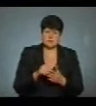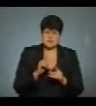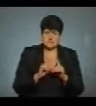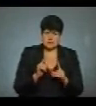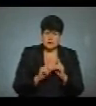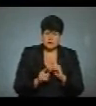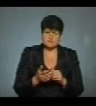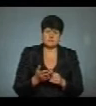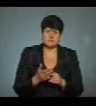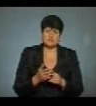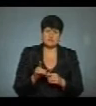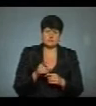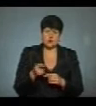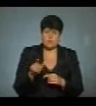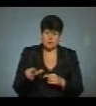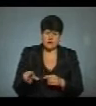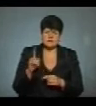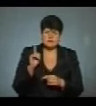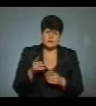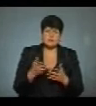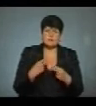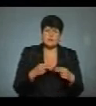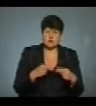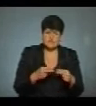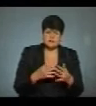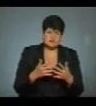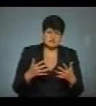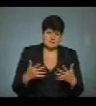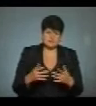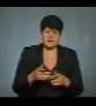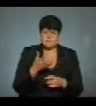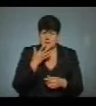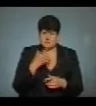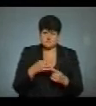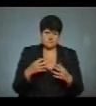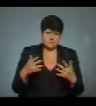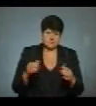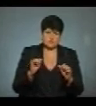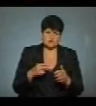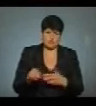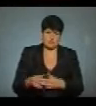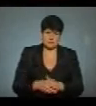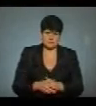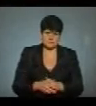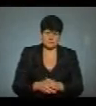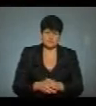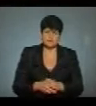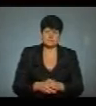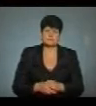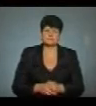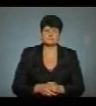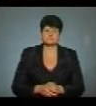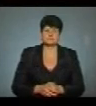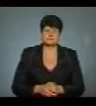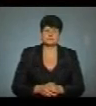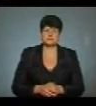раді, в засобах масової інформації, щоб тернополяни знали, де продається та чи інший засіб, де продається та маска чи інша, де вони можуть її купити. Анастасія Чичко, Оксана